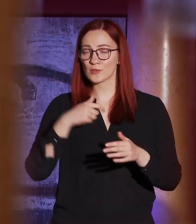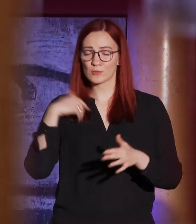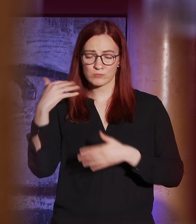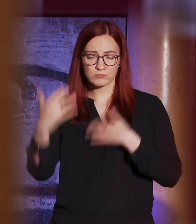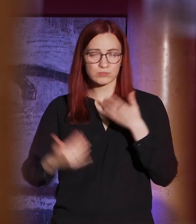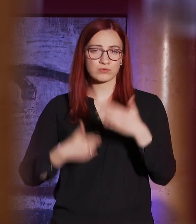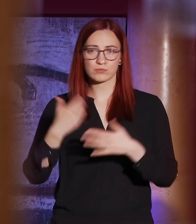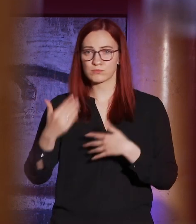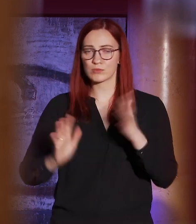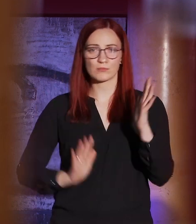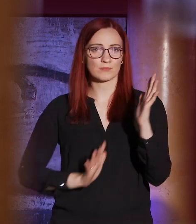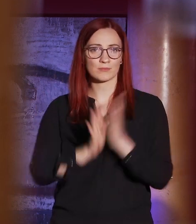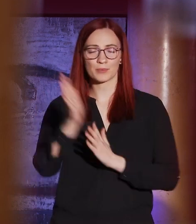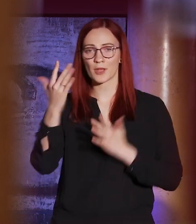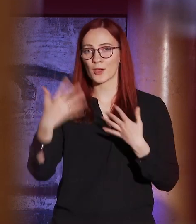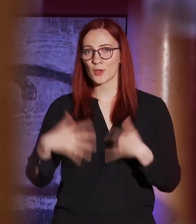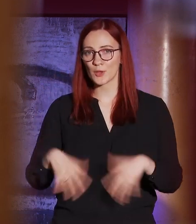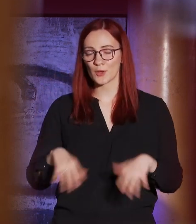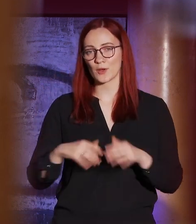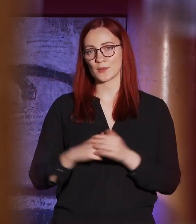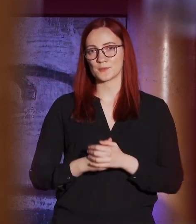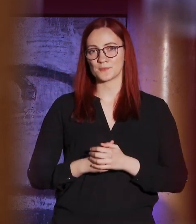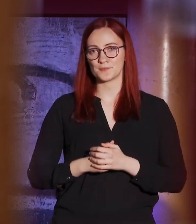dideli, kad